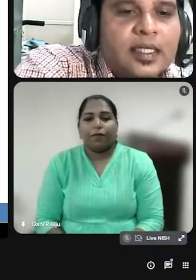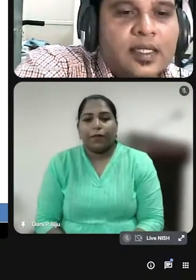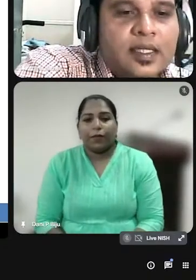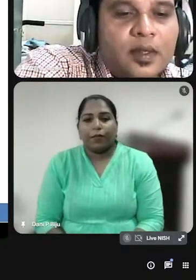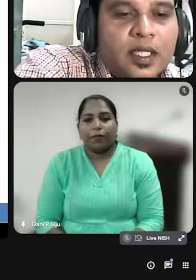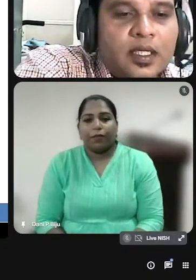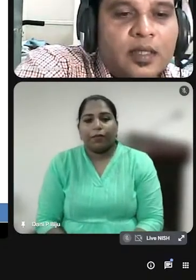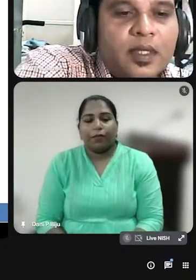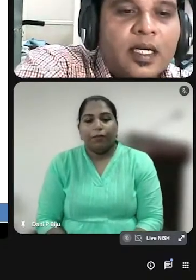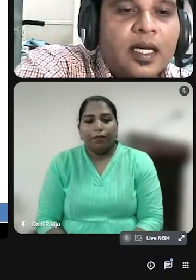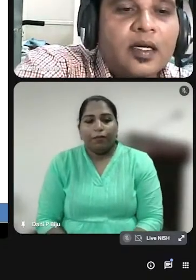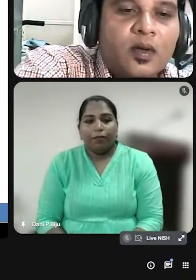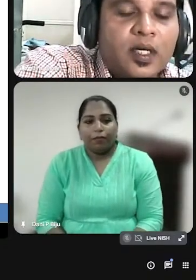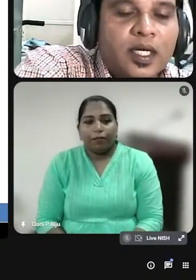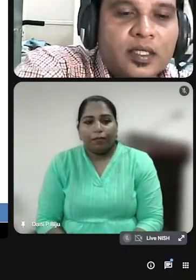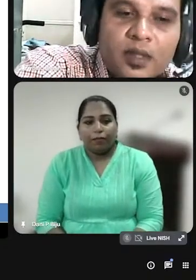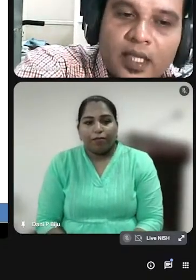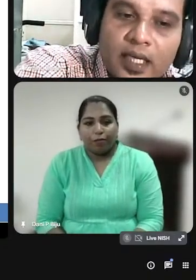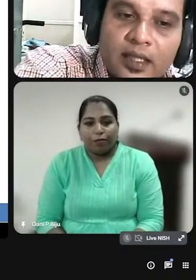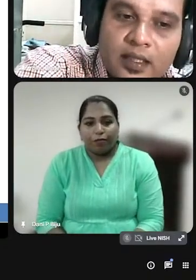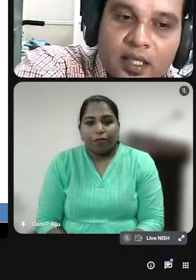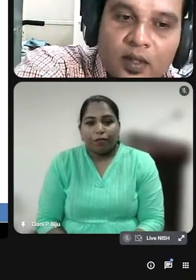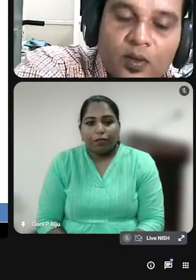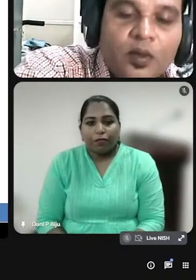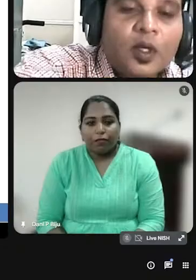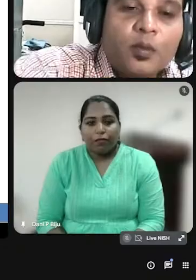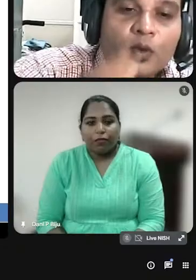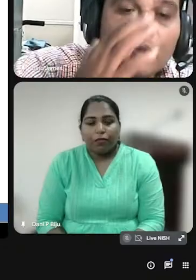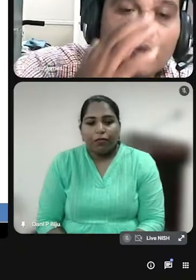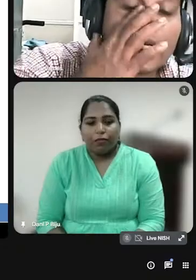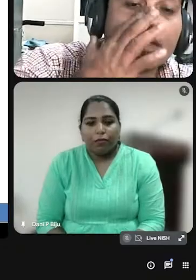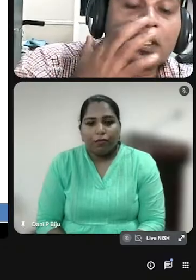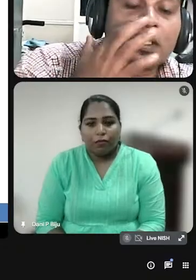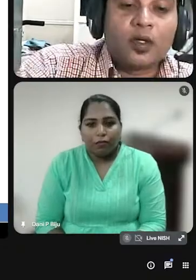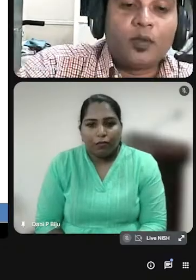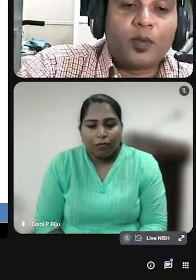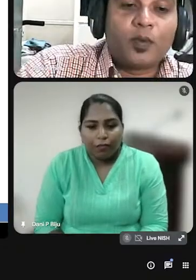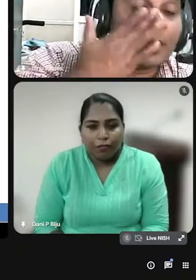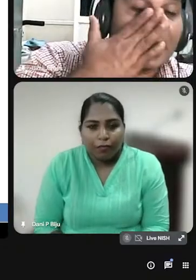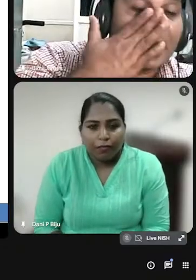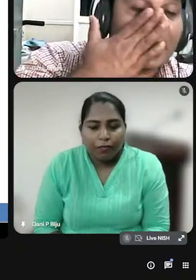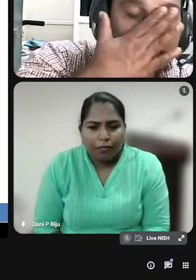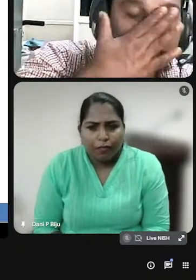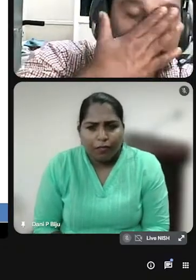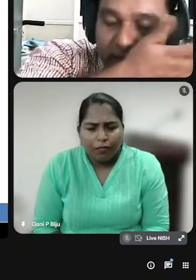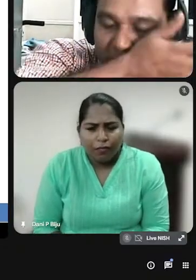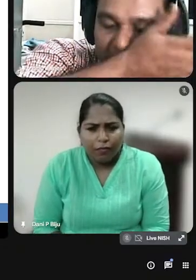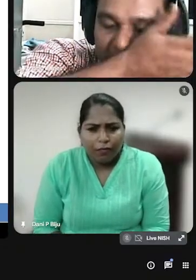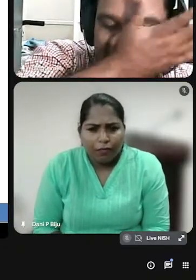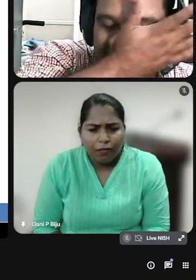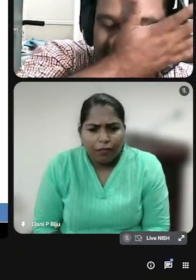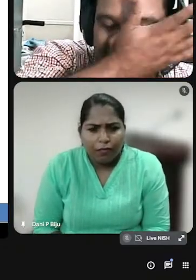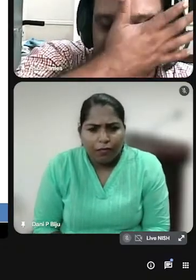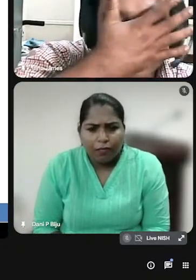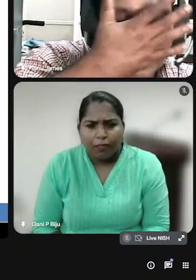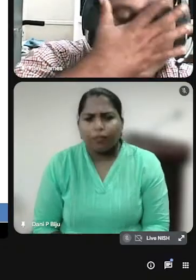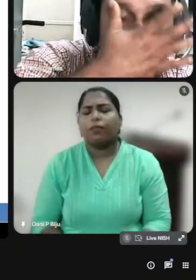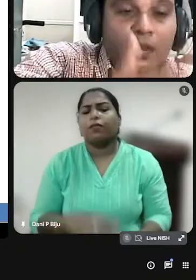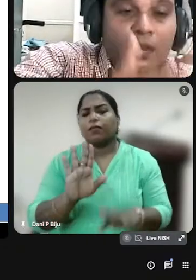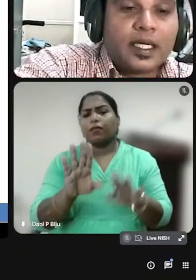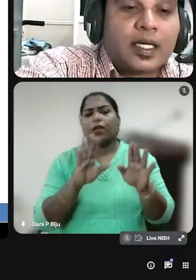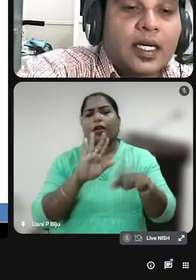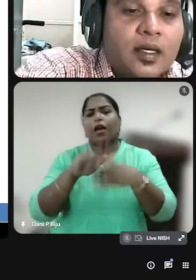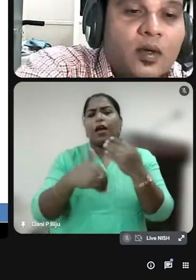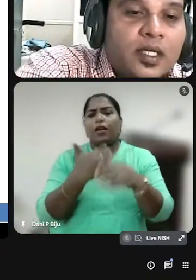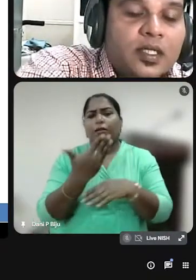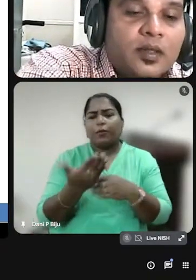അടുത്ത എക്സസൈസ് എന്ന് പറയുന്നത് നമ്മൾ ട്രങ്ക് റൊട്ടേഷൻ. നമ്മൾ നേരത്തെ കണ്ടു, മുട്ട് മടക്കി വെച്ച് നടു പൊക്കുന്ന ബ്രിഡ്ജിങ് എന്ന് പറയുന്ന ഒരു എക്സസൈസ് കണ്ടു.